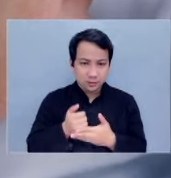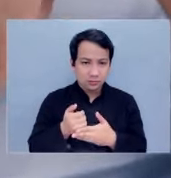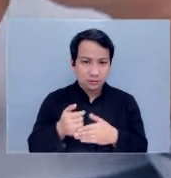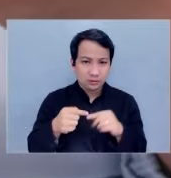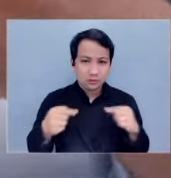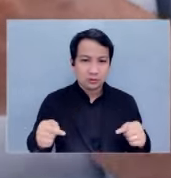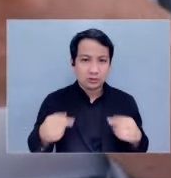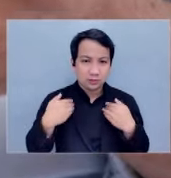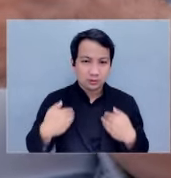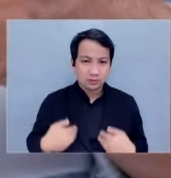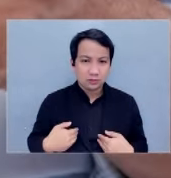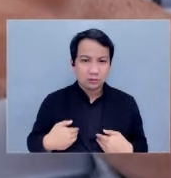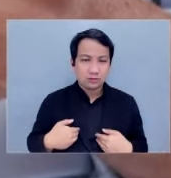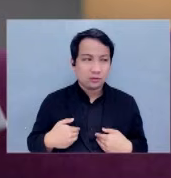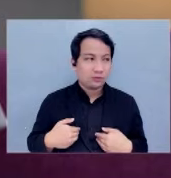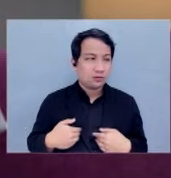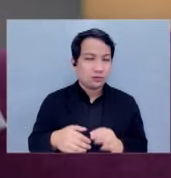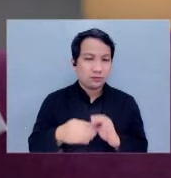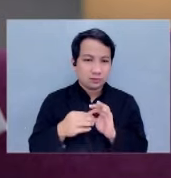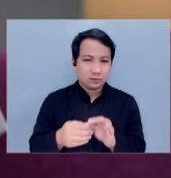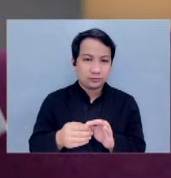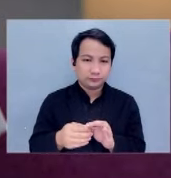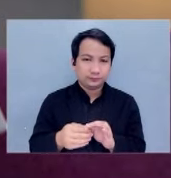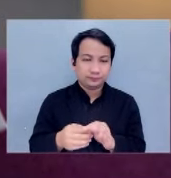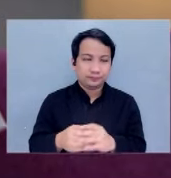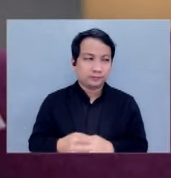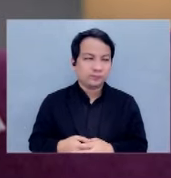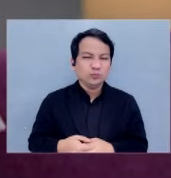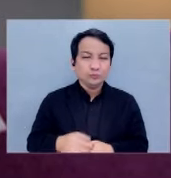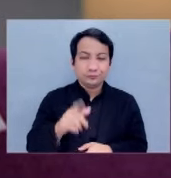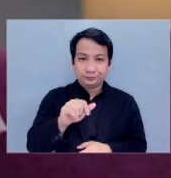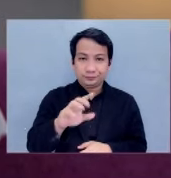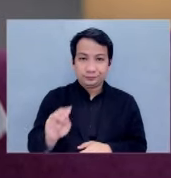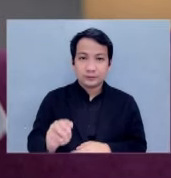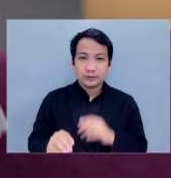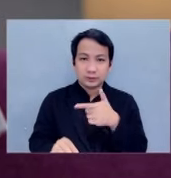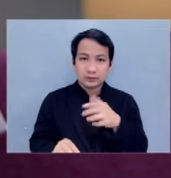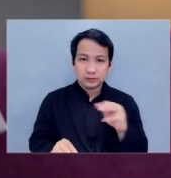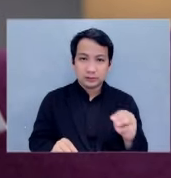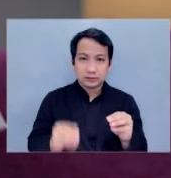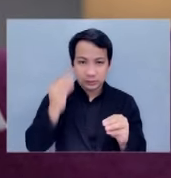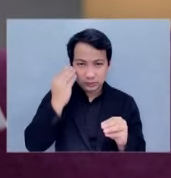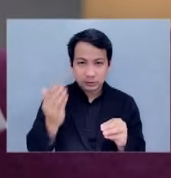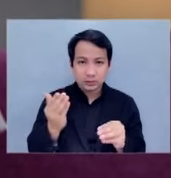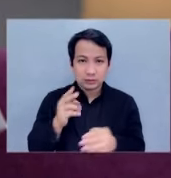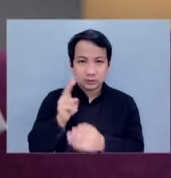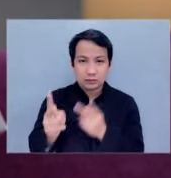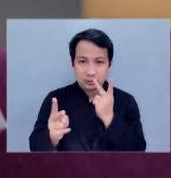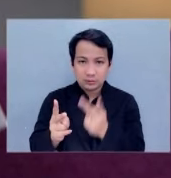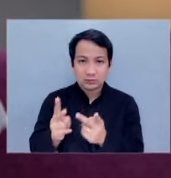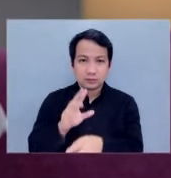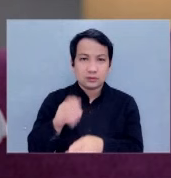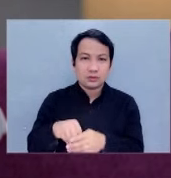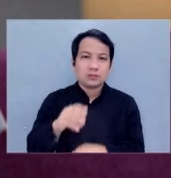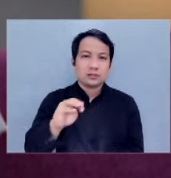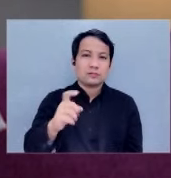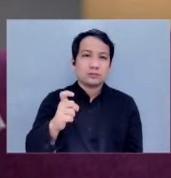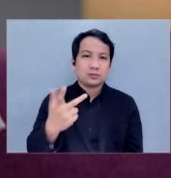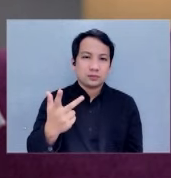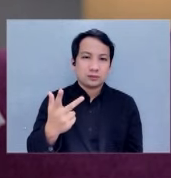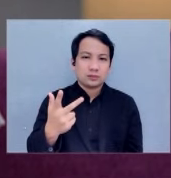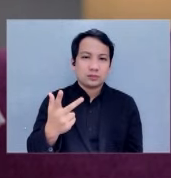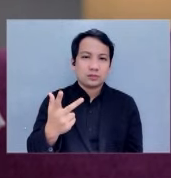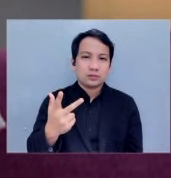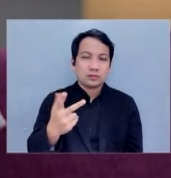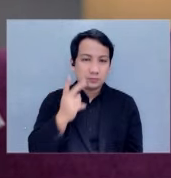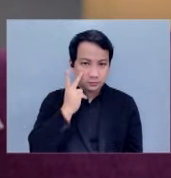sa ating katawan. Sa makatuwid, ang alpha, beta, at gamma nutrients na matatagpuan sa MX3 capsule ay maaaring